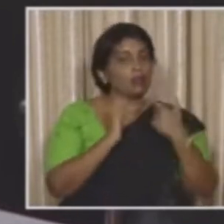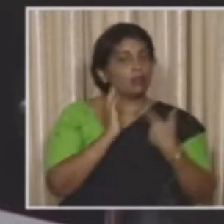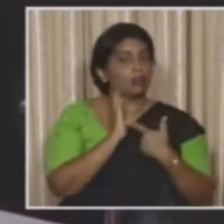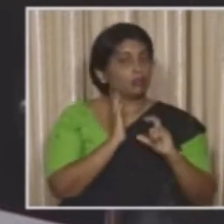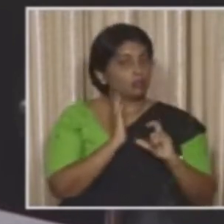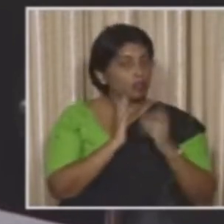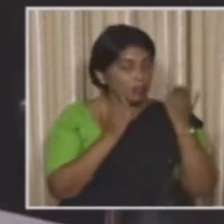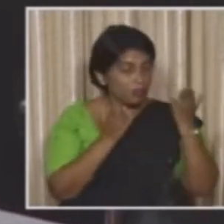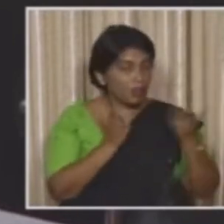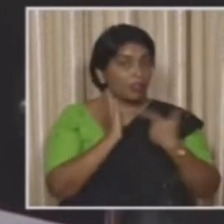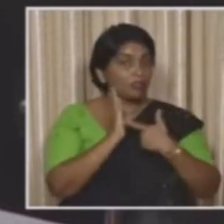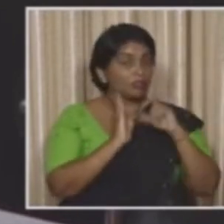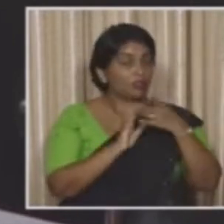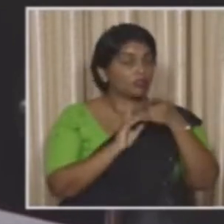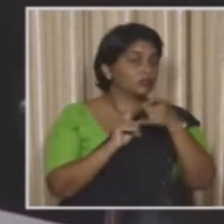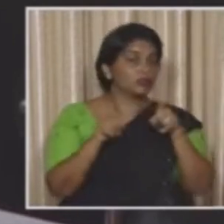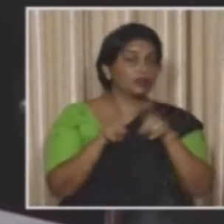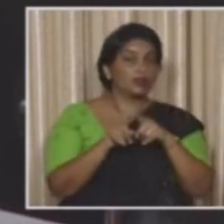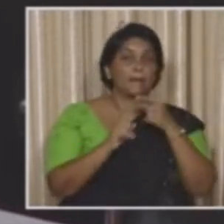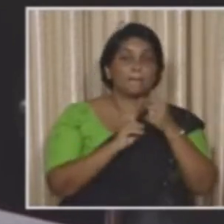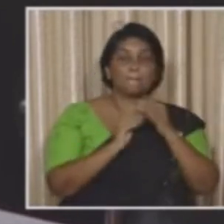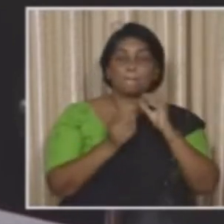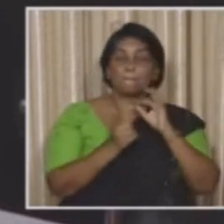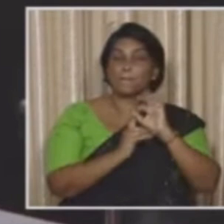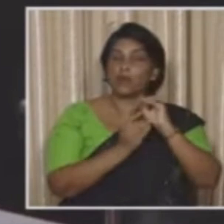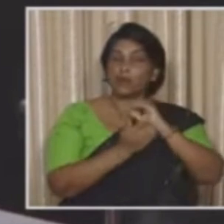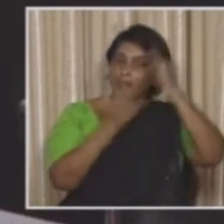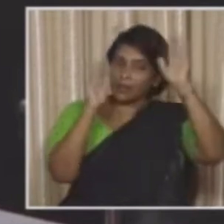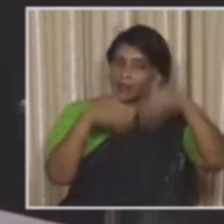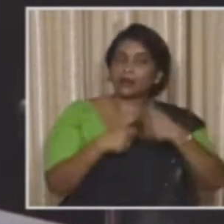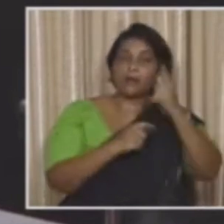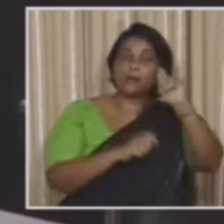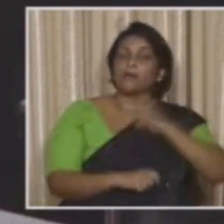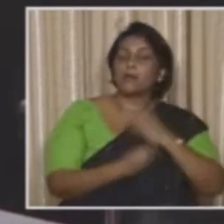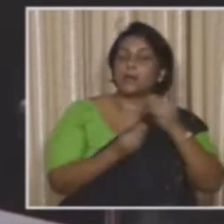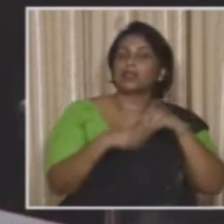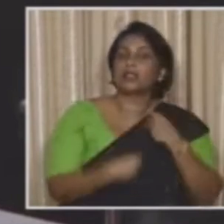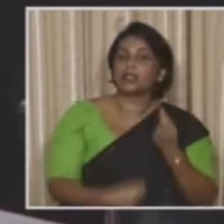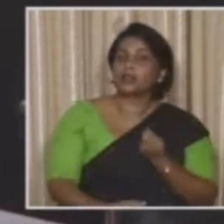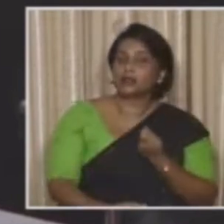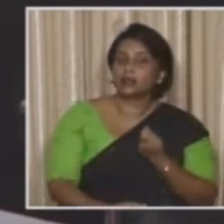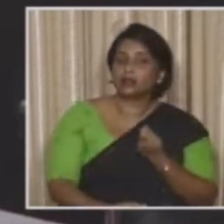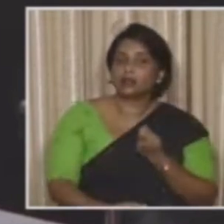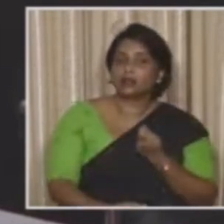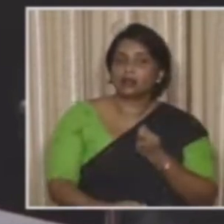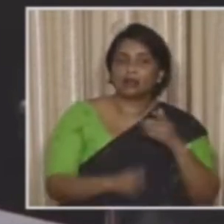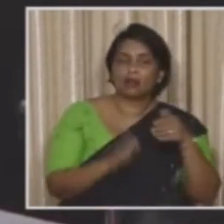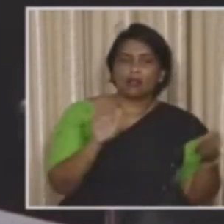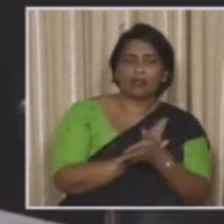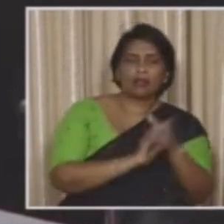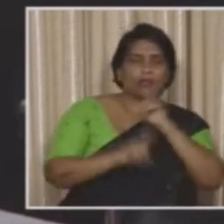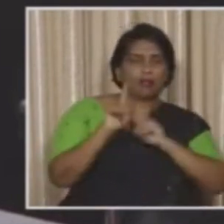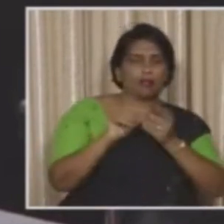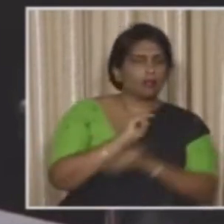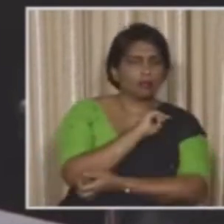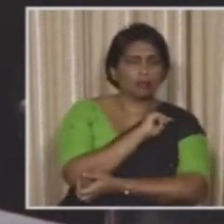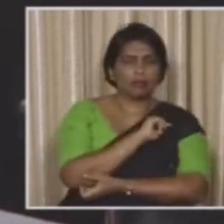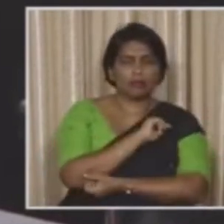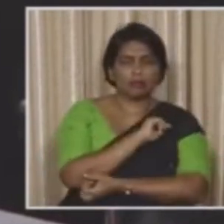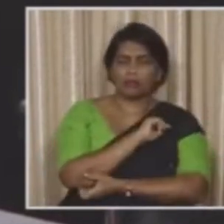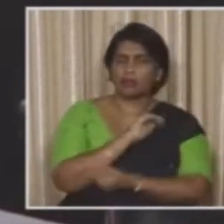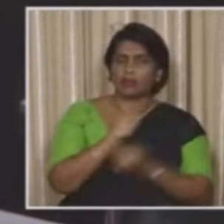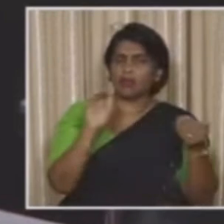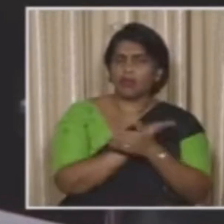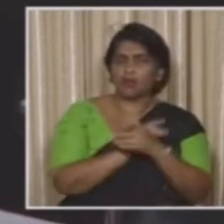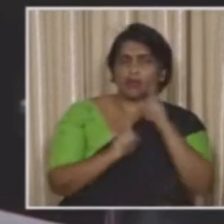තාක්ෂණේ තියෙනවද තාක්ෂණේ තියෙන කම්පැනි එන්න ඕගොල්ලෝ අපිට දෙන්න කීයටද ඇයි මේව මේසයට සාකච්ඡා කරන්නේ ඇයි මේ අතයට